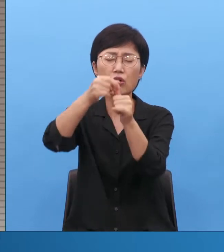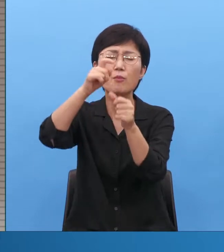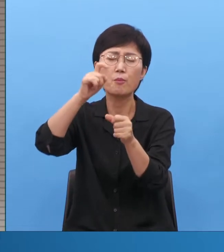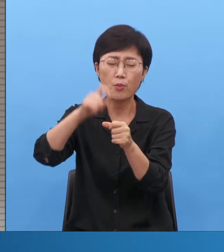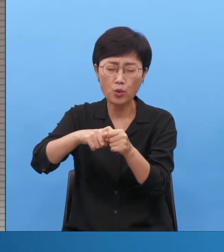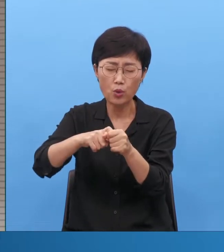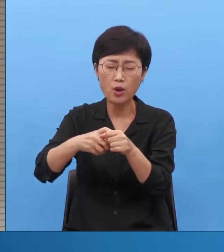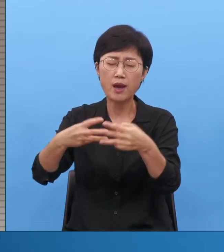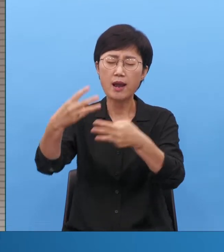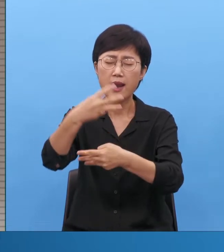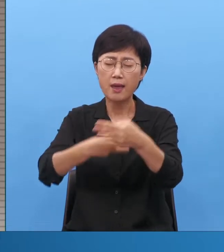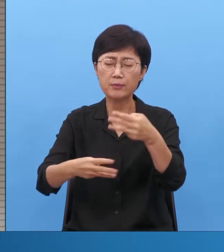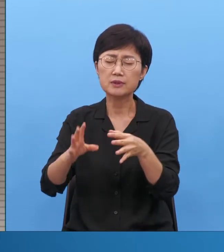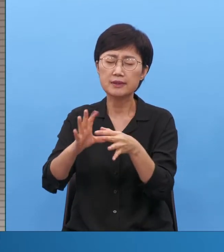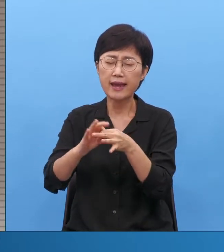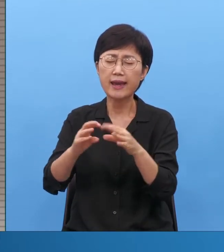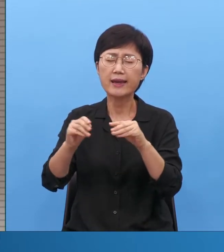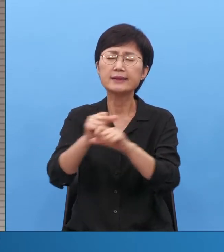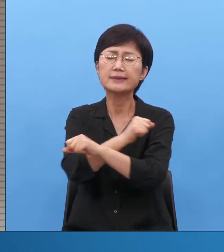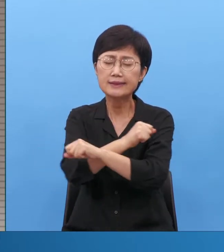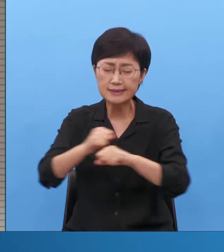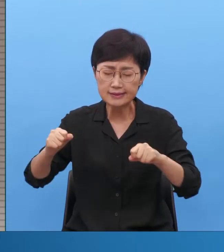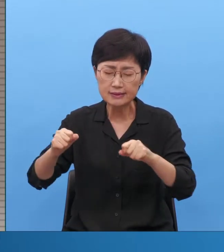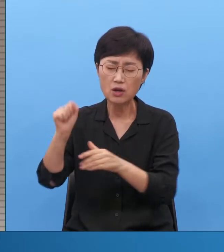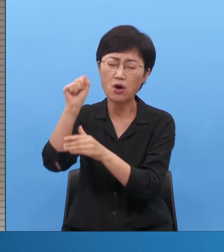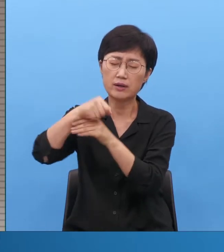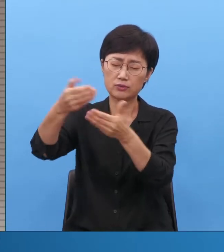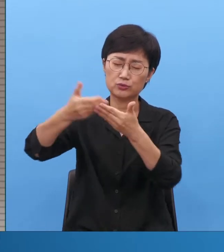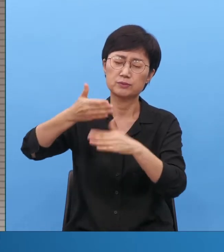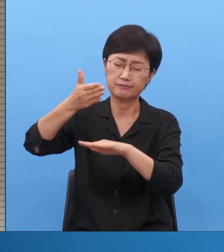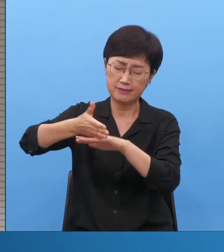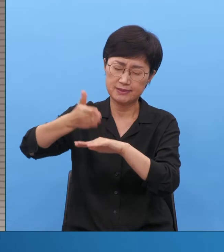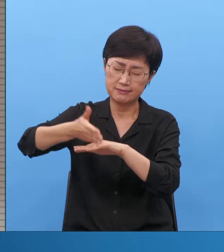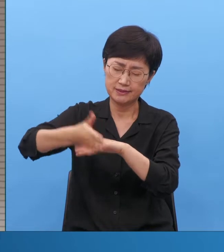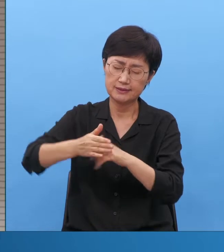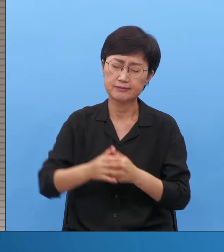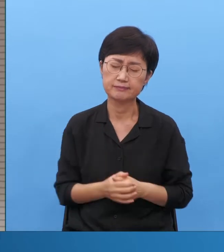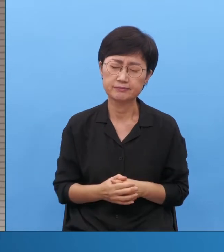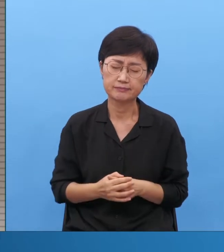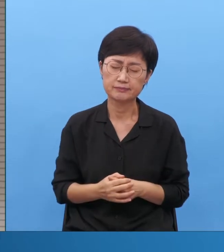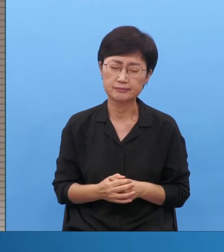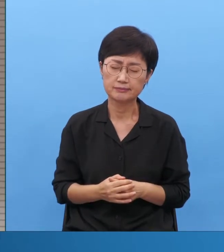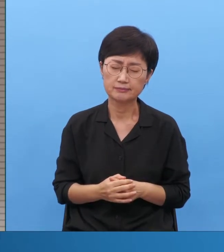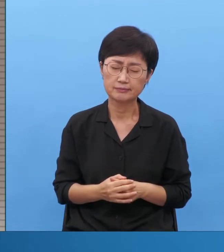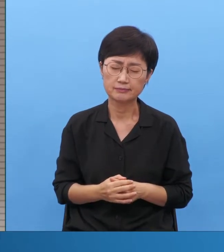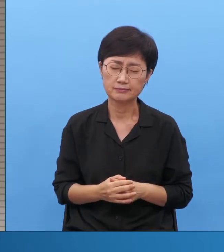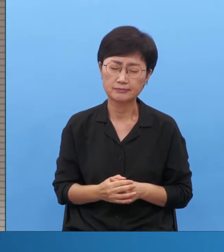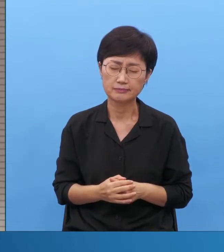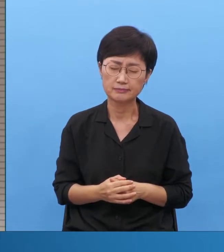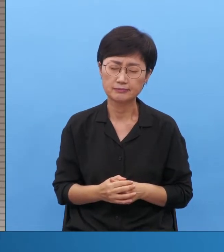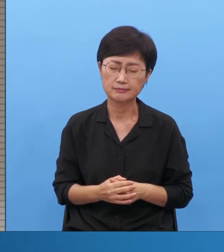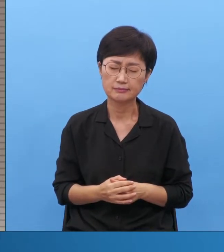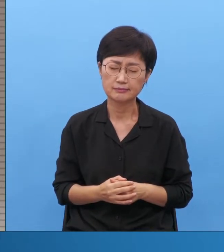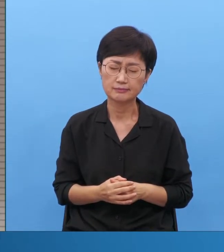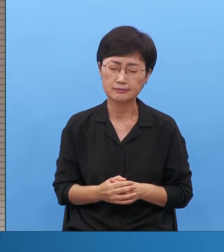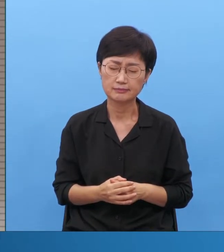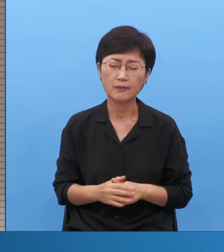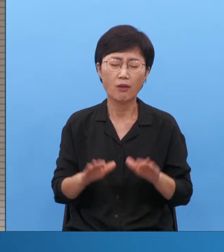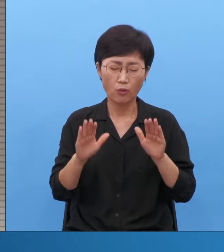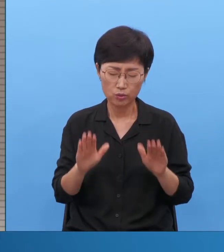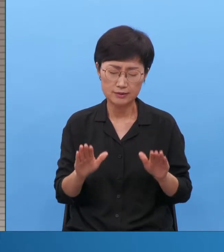하시니 감사합니다. We also thank you for restoring unto us the courtyard for the remnants so that they can be raised as a remnant summit to save the world.